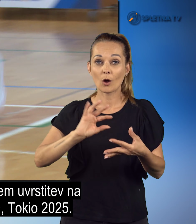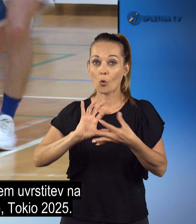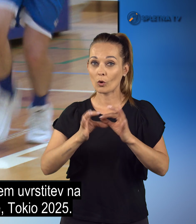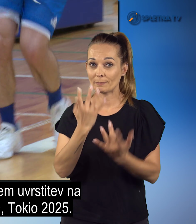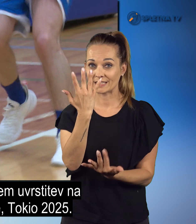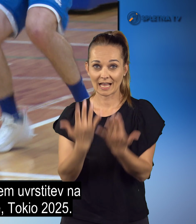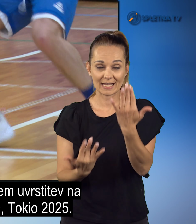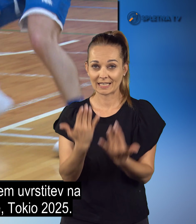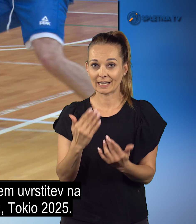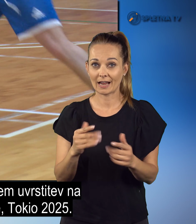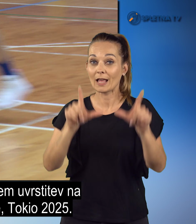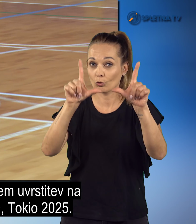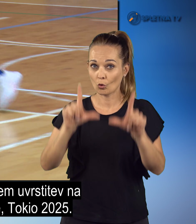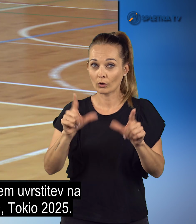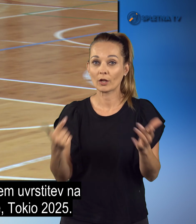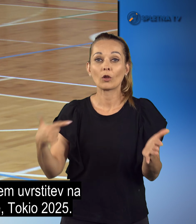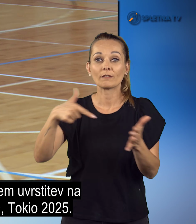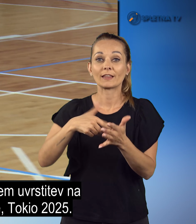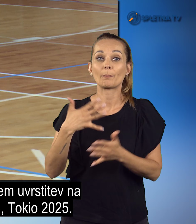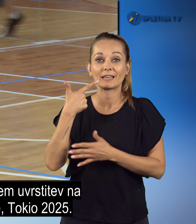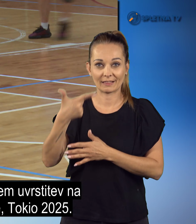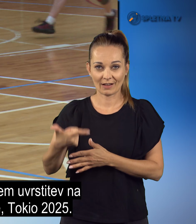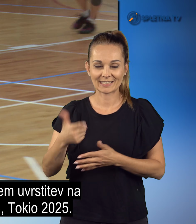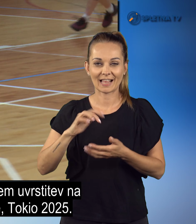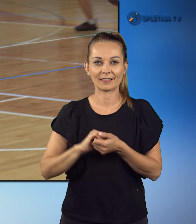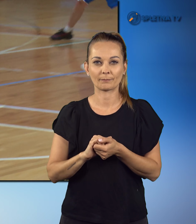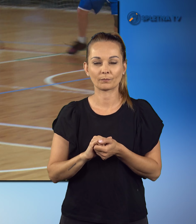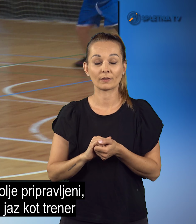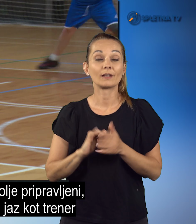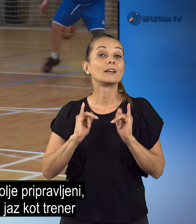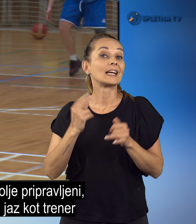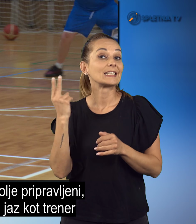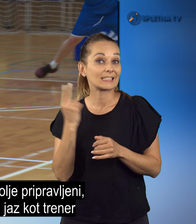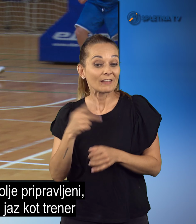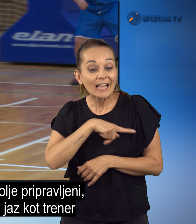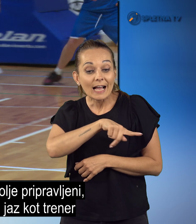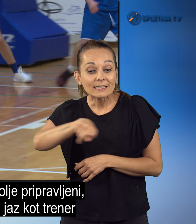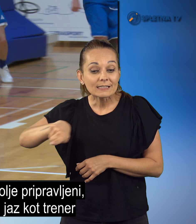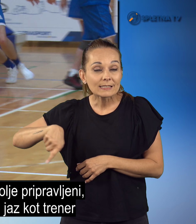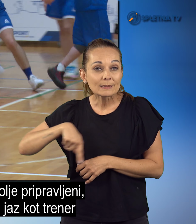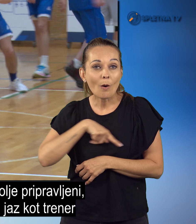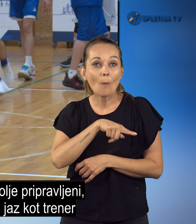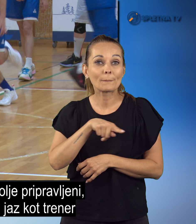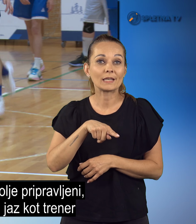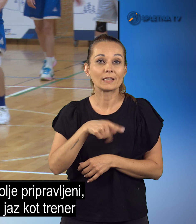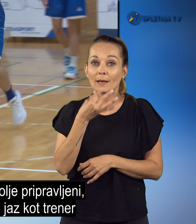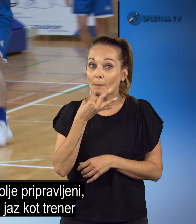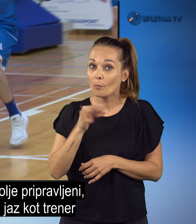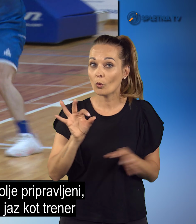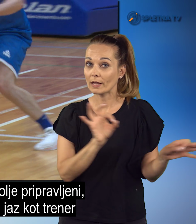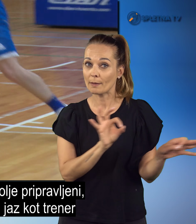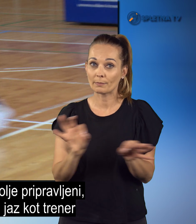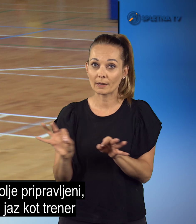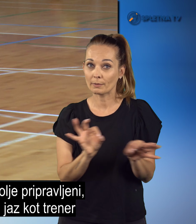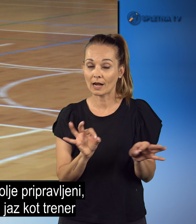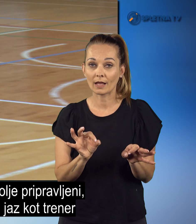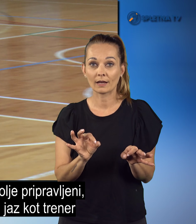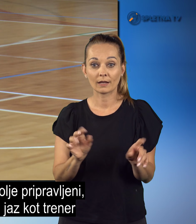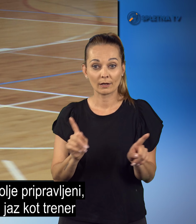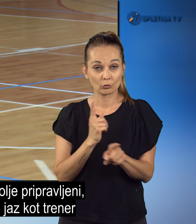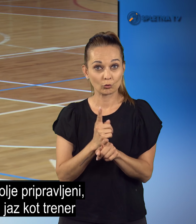na Olimpijske igre Tokio 2025. Vsekakor smo bolje pripravljeni,